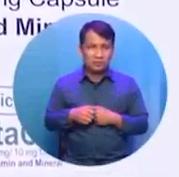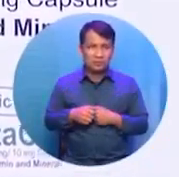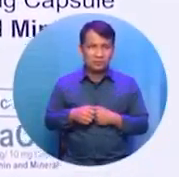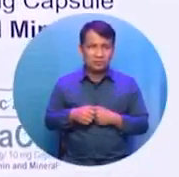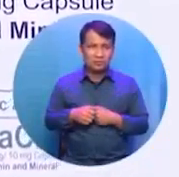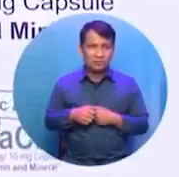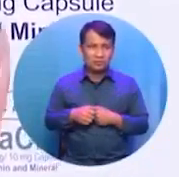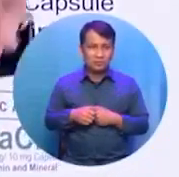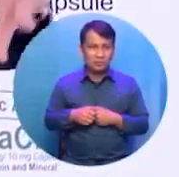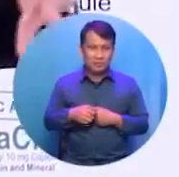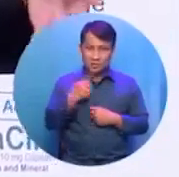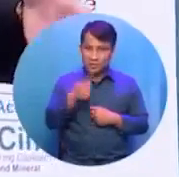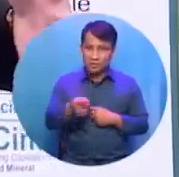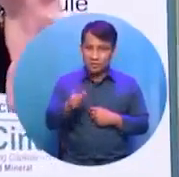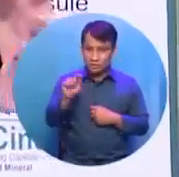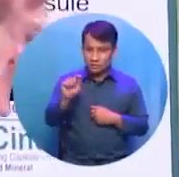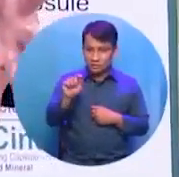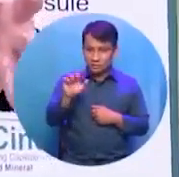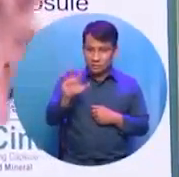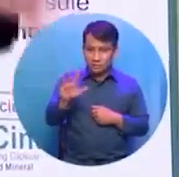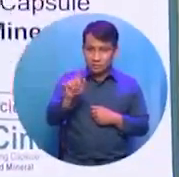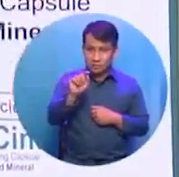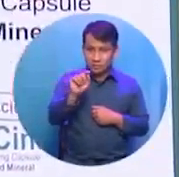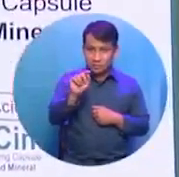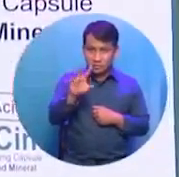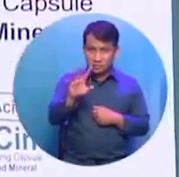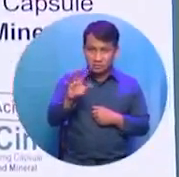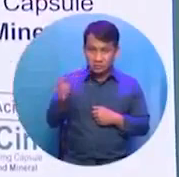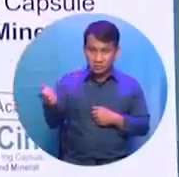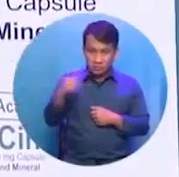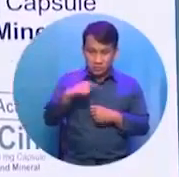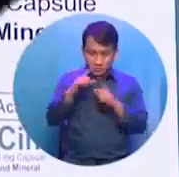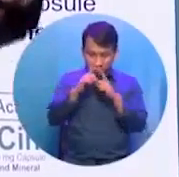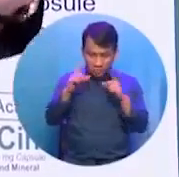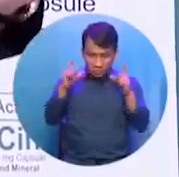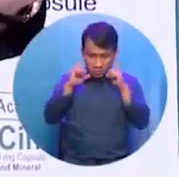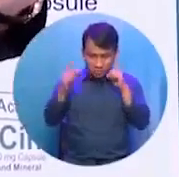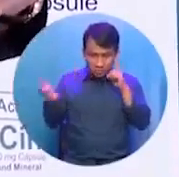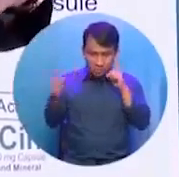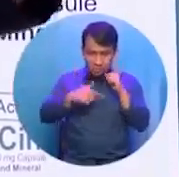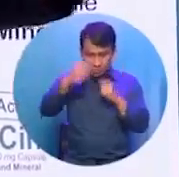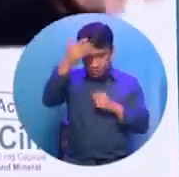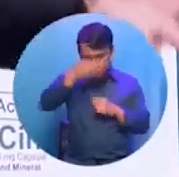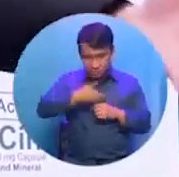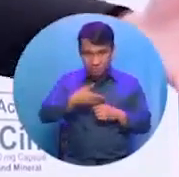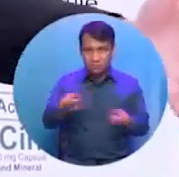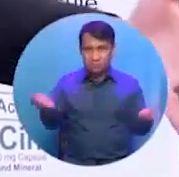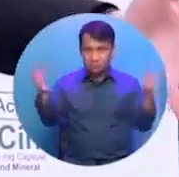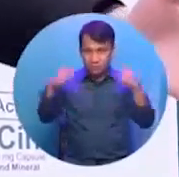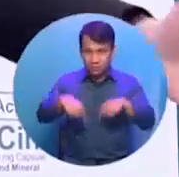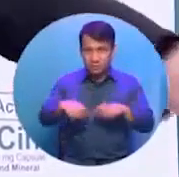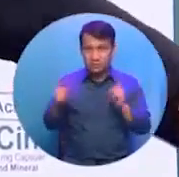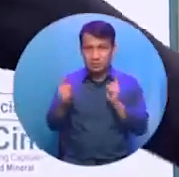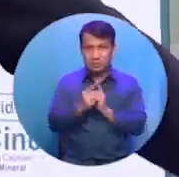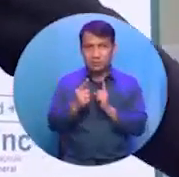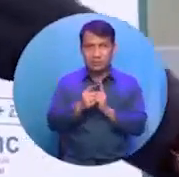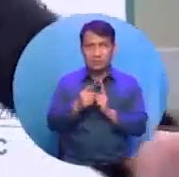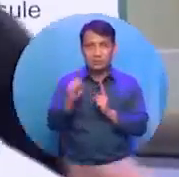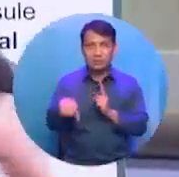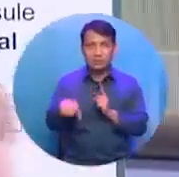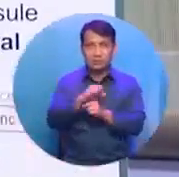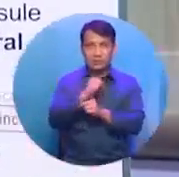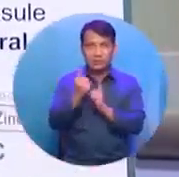Sige, ganito, ipapaalam kita sa TV5. Magpe-face mask tayo pareho, naka-face shield. Then pwede tayo magkita,